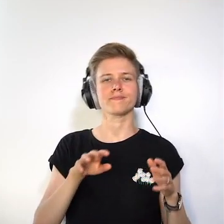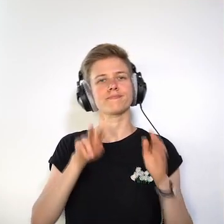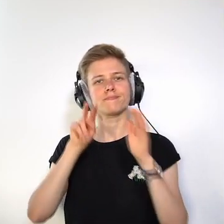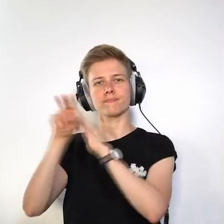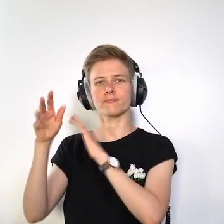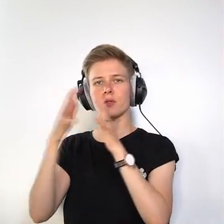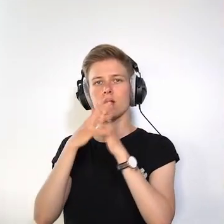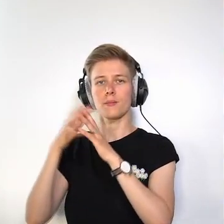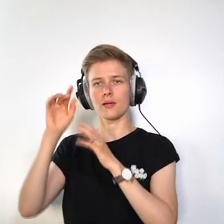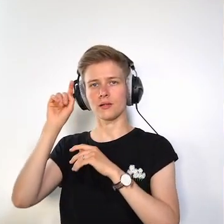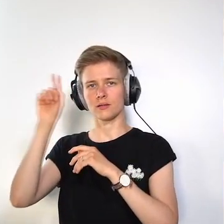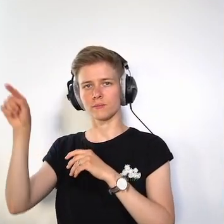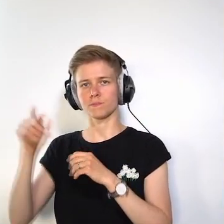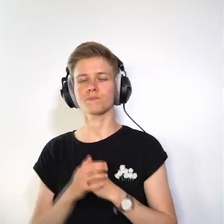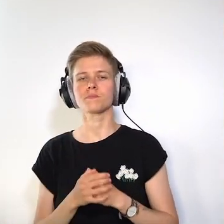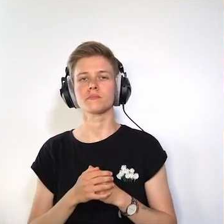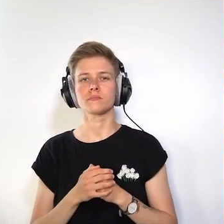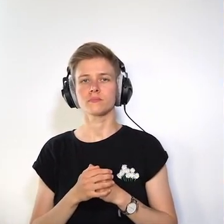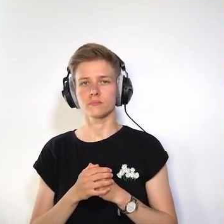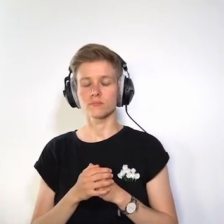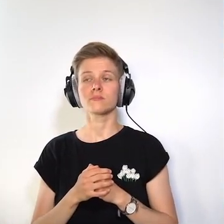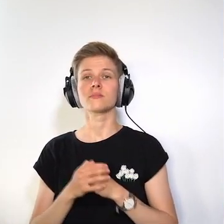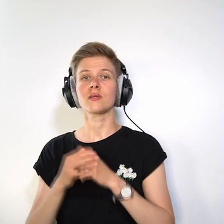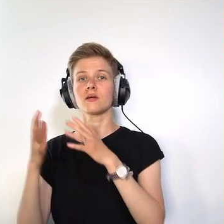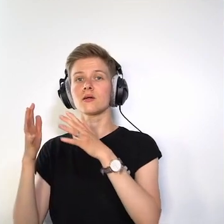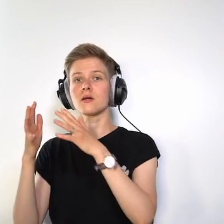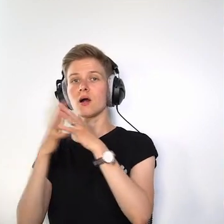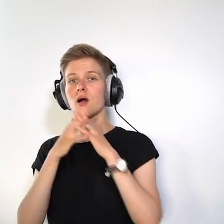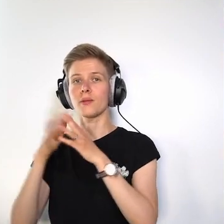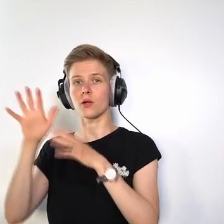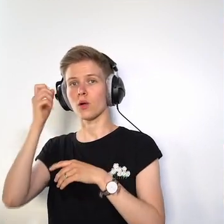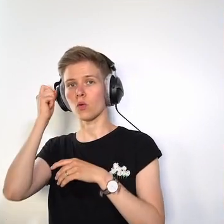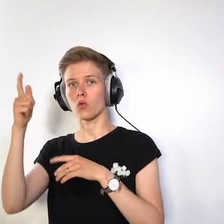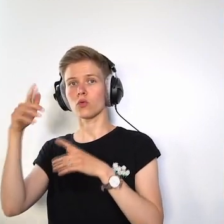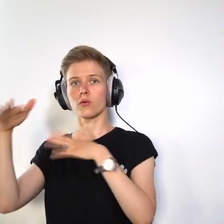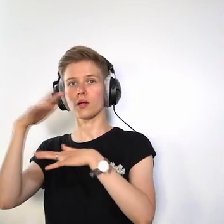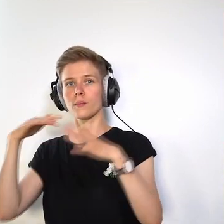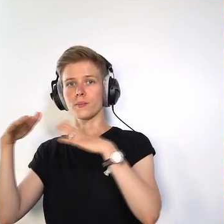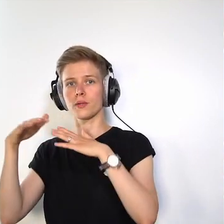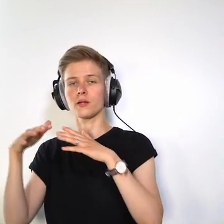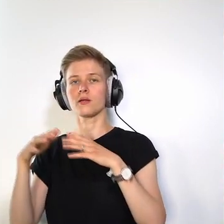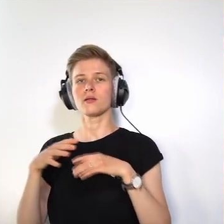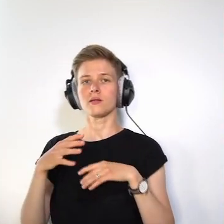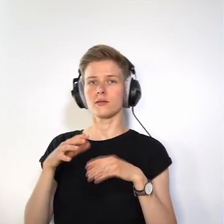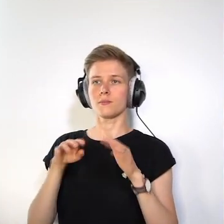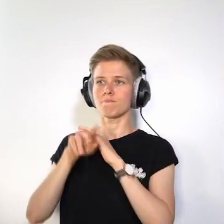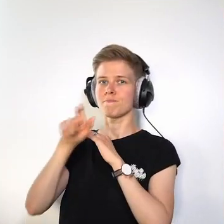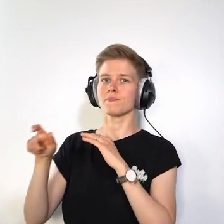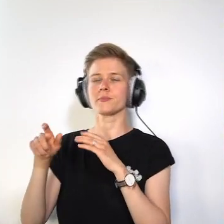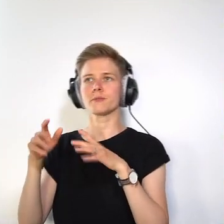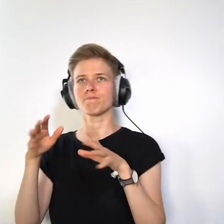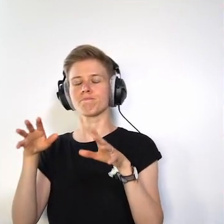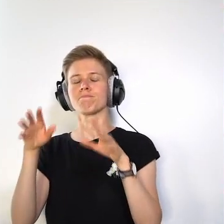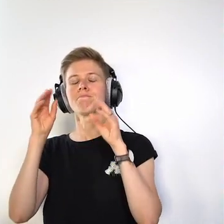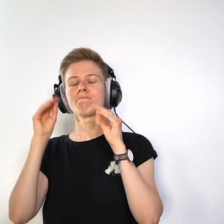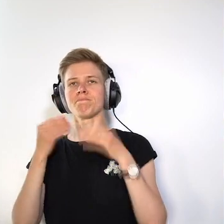omaksuivat silloisen yhdysvaltalaisen kulttuuri-ilmapiirin, joka oli erittäin kova